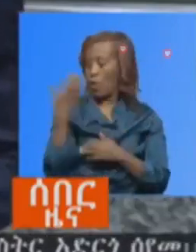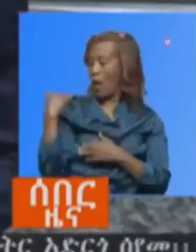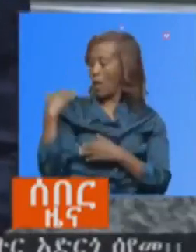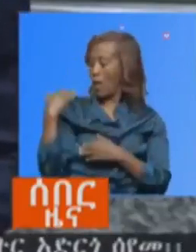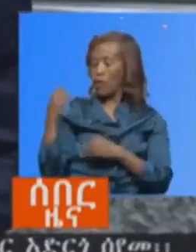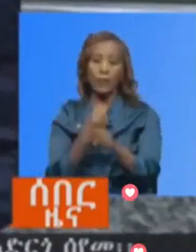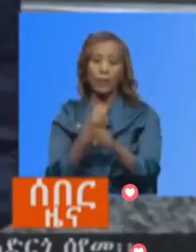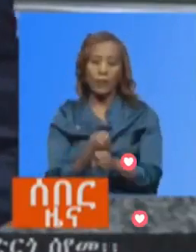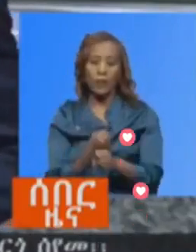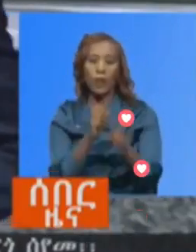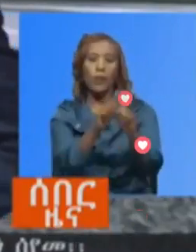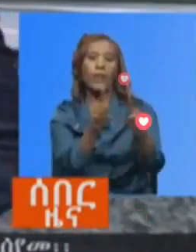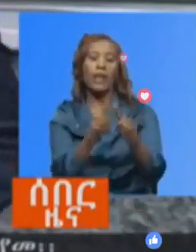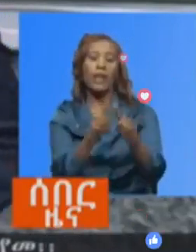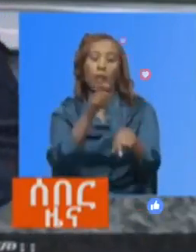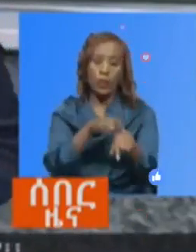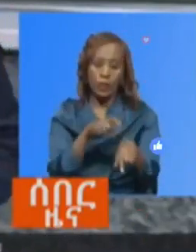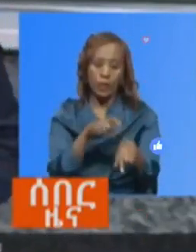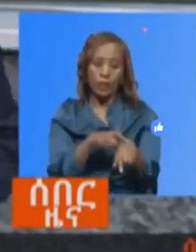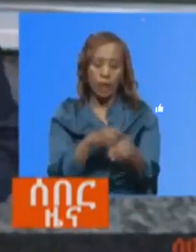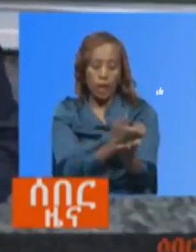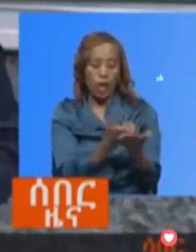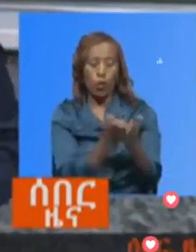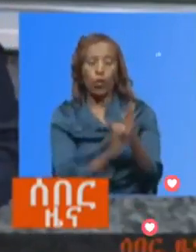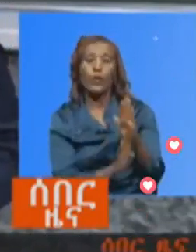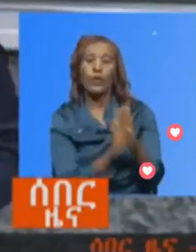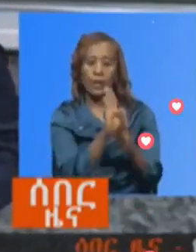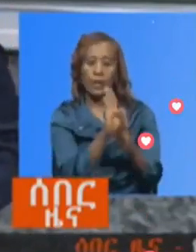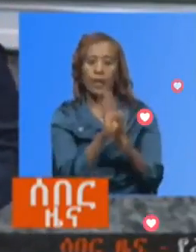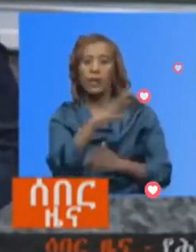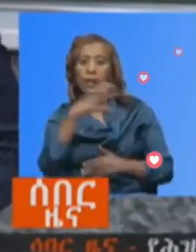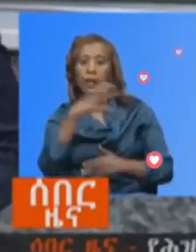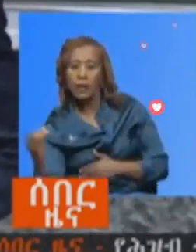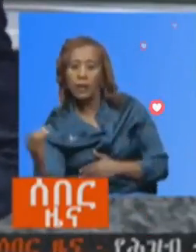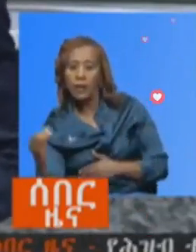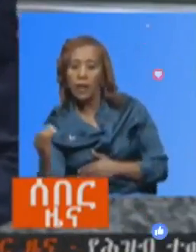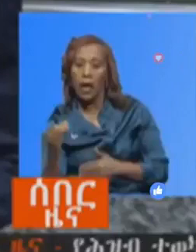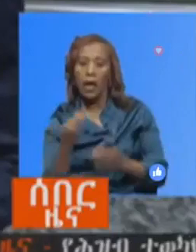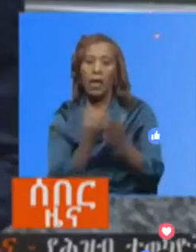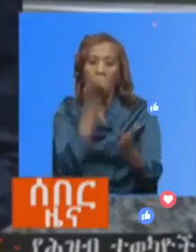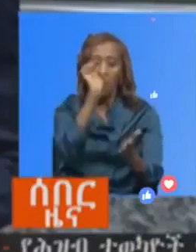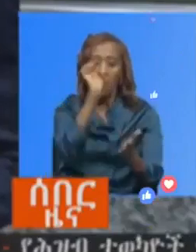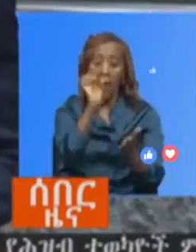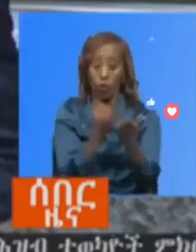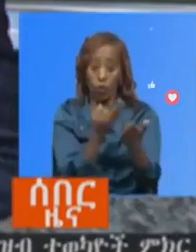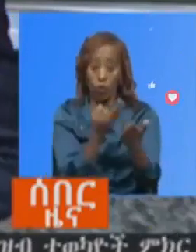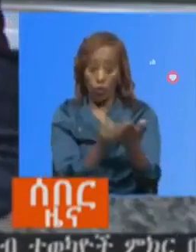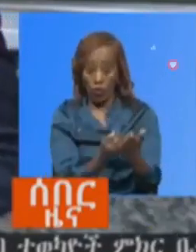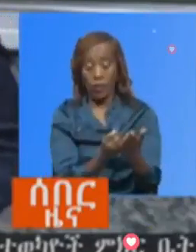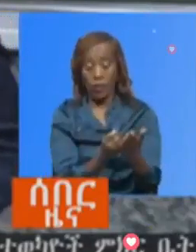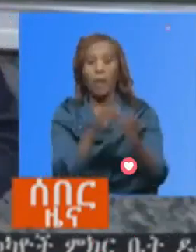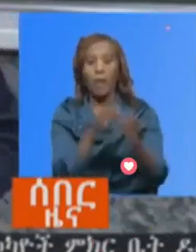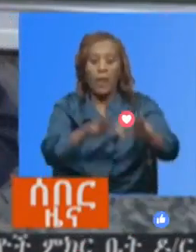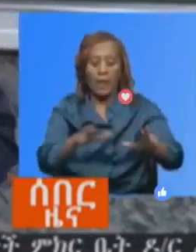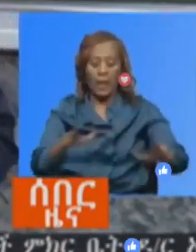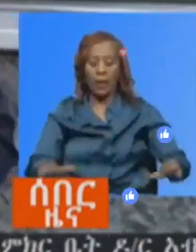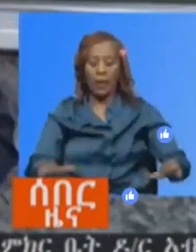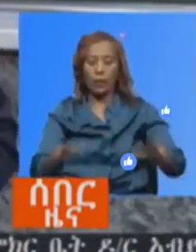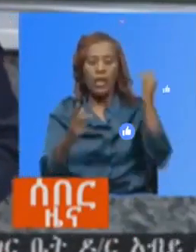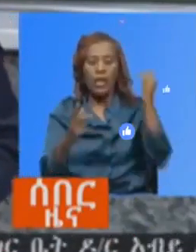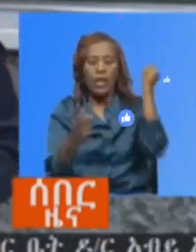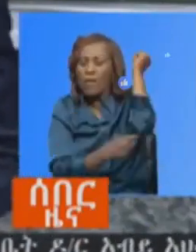ዓመታት በተለያዩ ጊዜያት የኢኮኖሚ እድገቱንና የማክሮ ኢኮኖሚ መረጋጋቱን